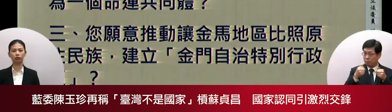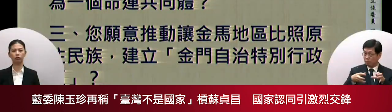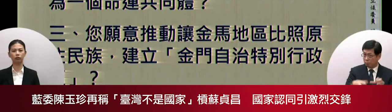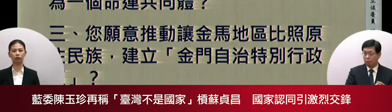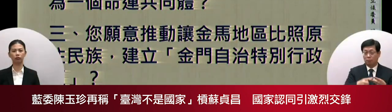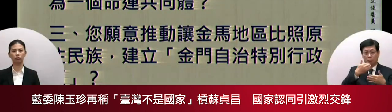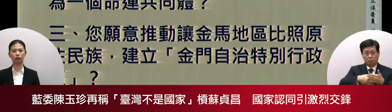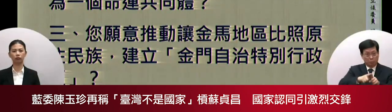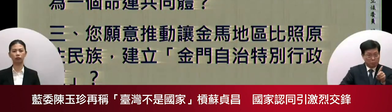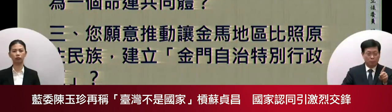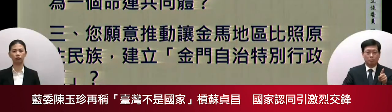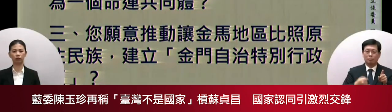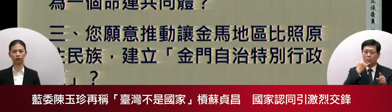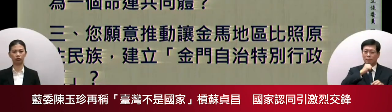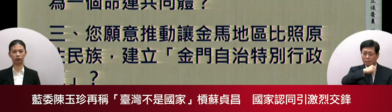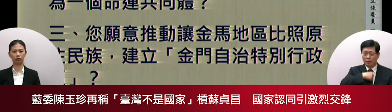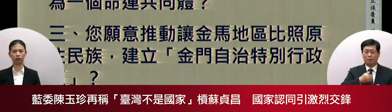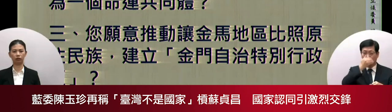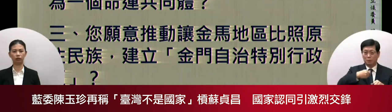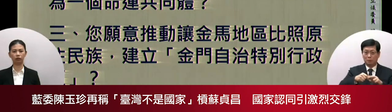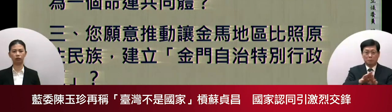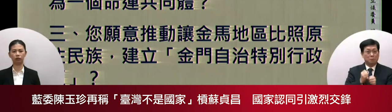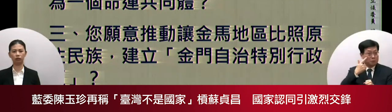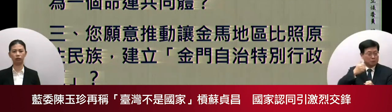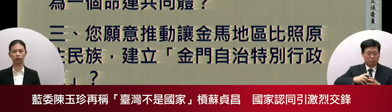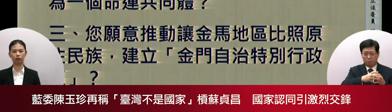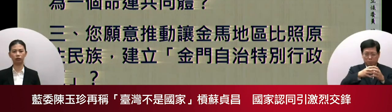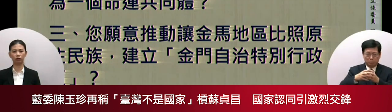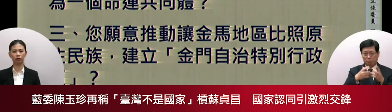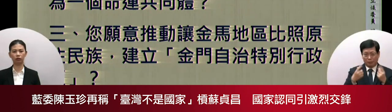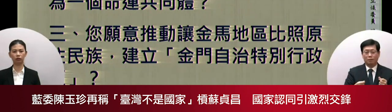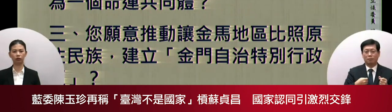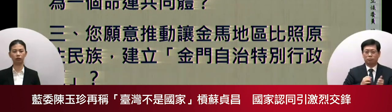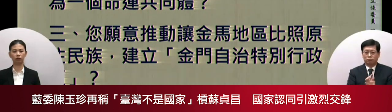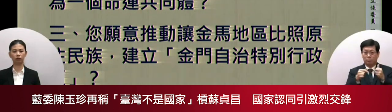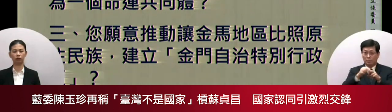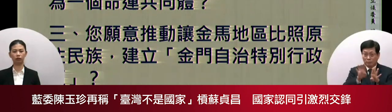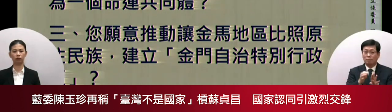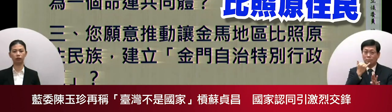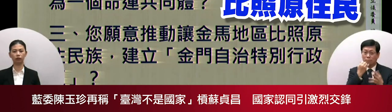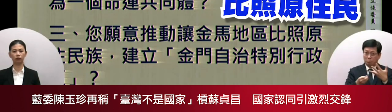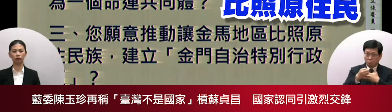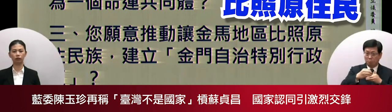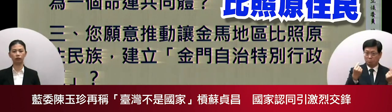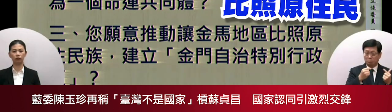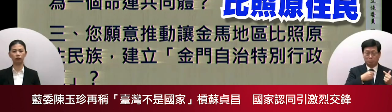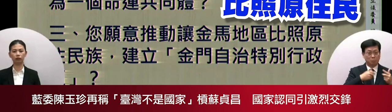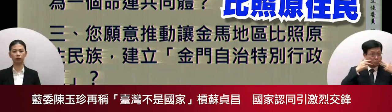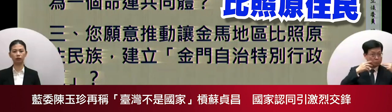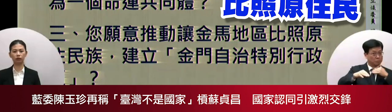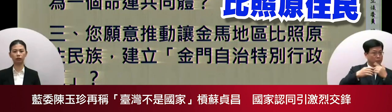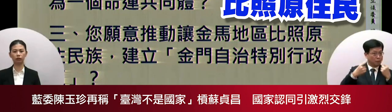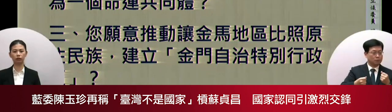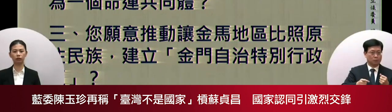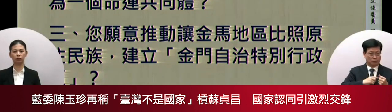性，减少差异性哈，让台澎金马成为真正的生命共同体，推动金门地区哈成为比照原住民，成为金门